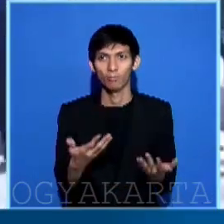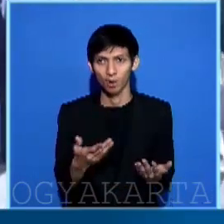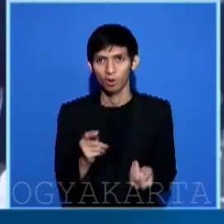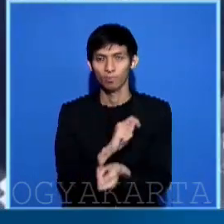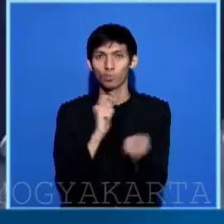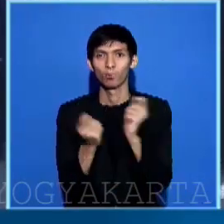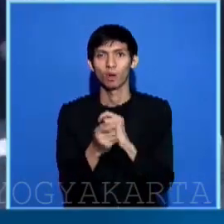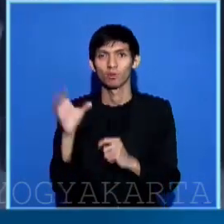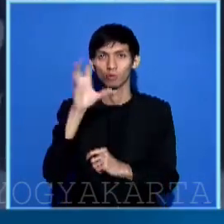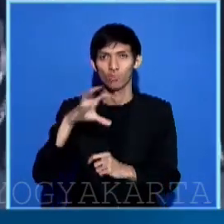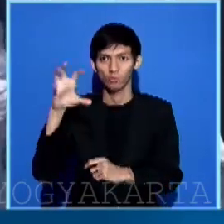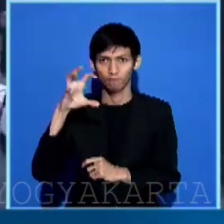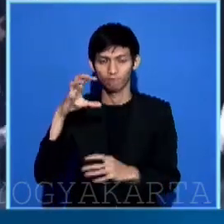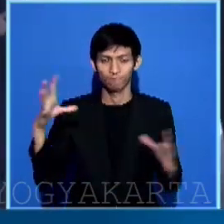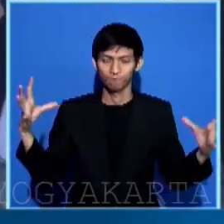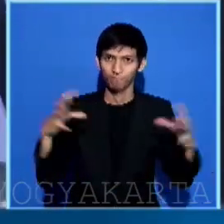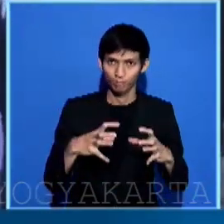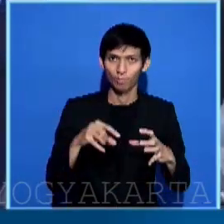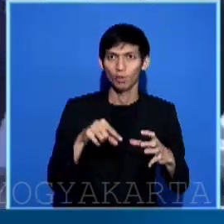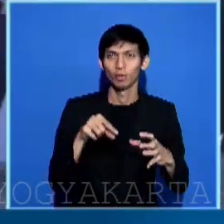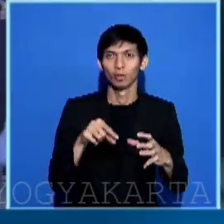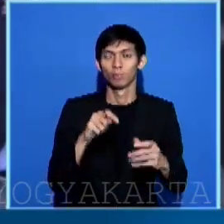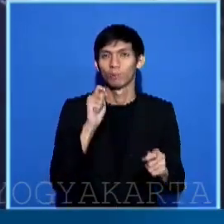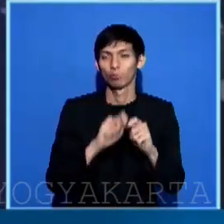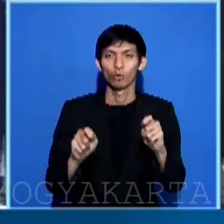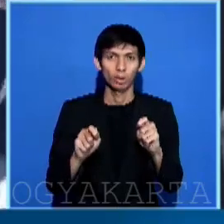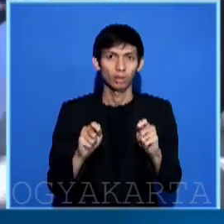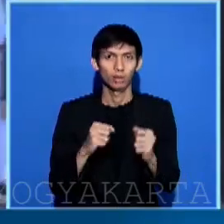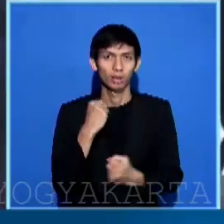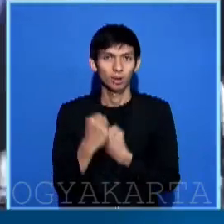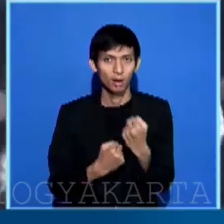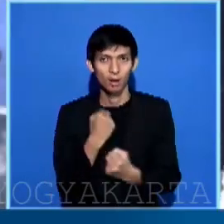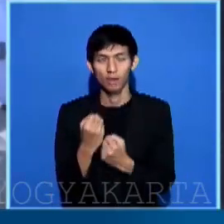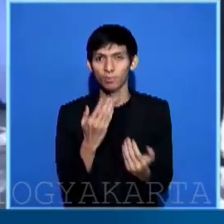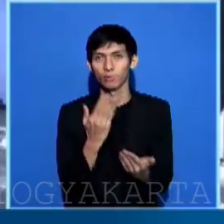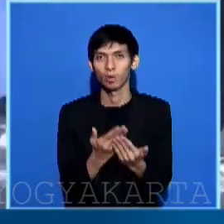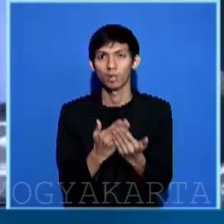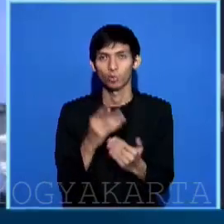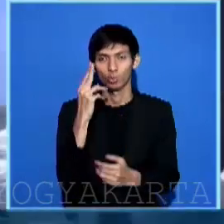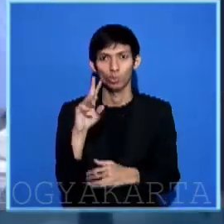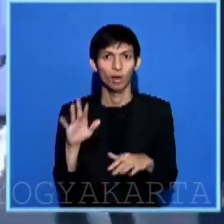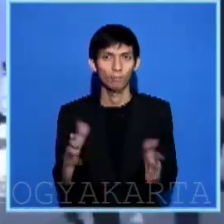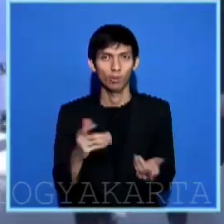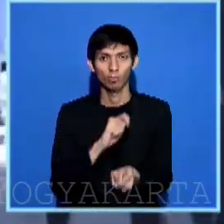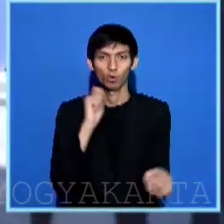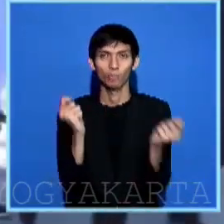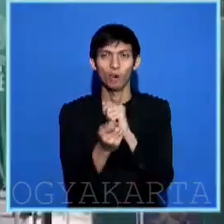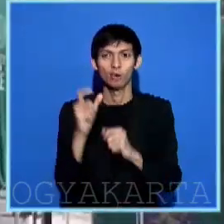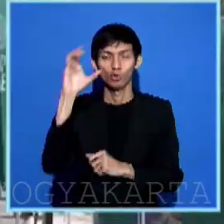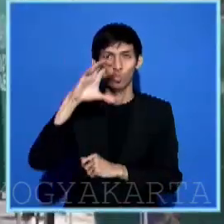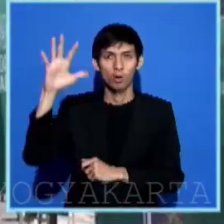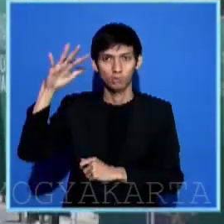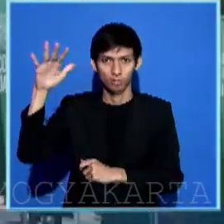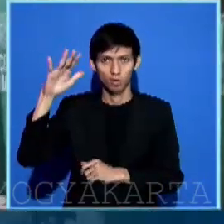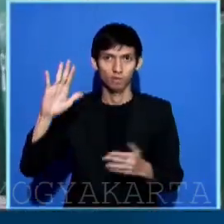bersama-sama merumuskan ee denah biru upaya yang konkret untuk meredam perubahan iklim dan juga potensi